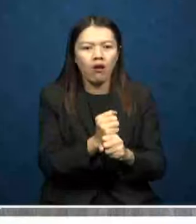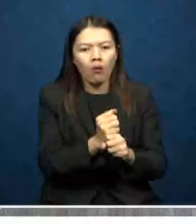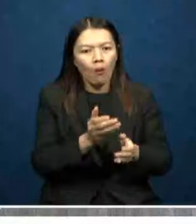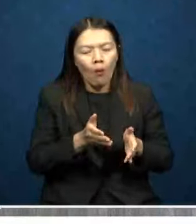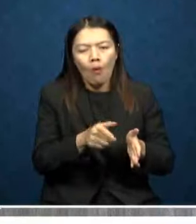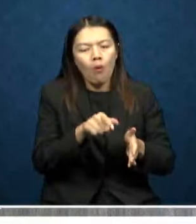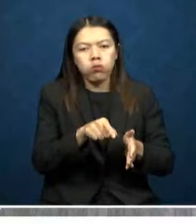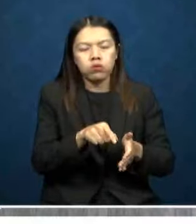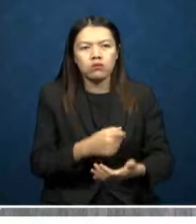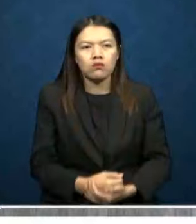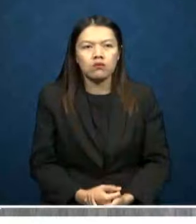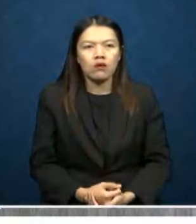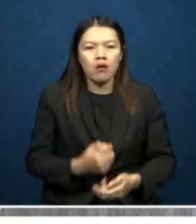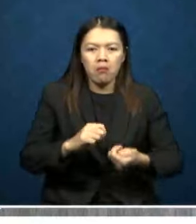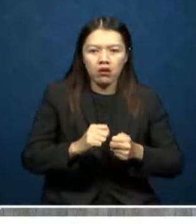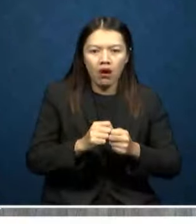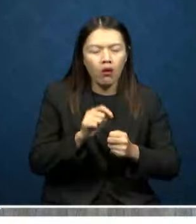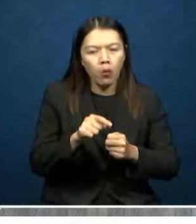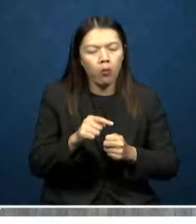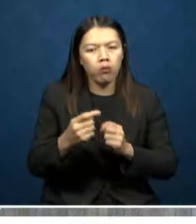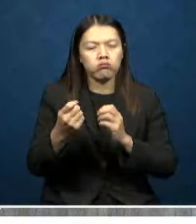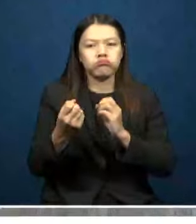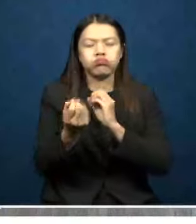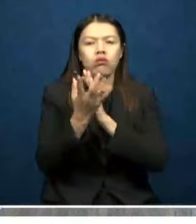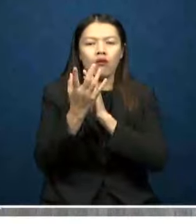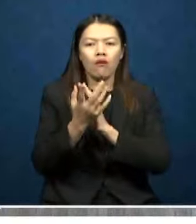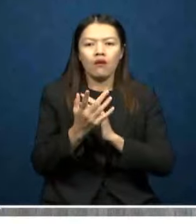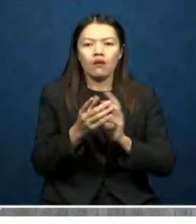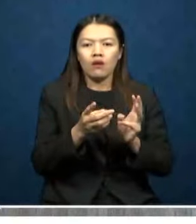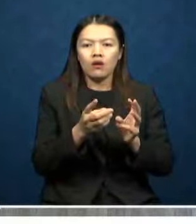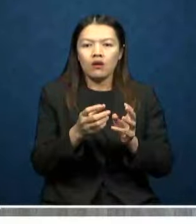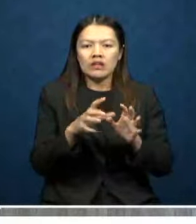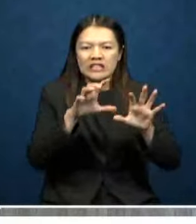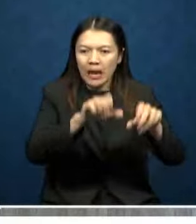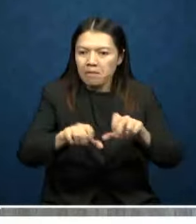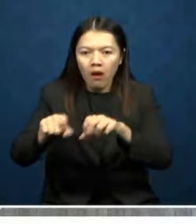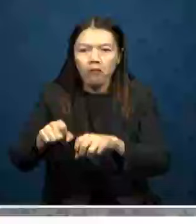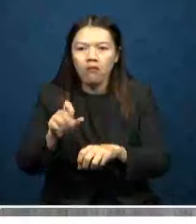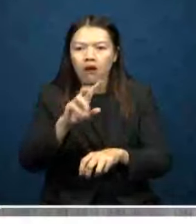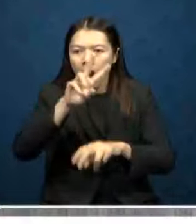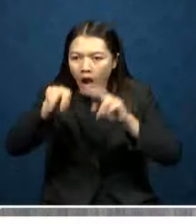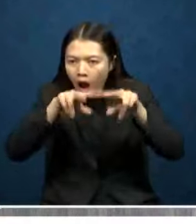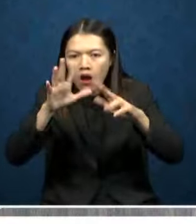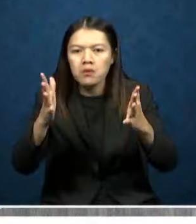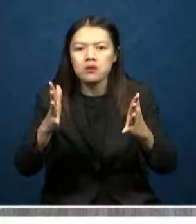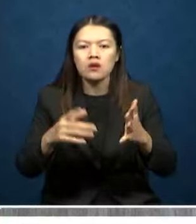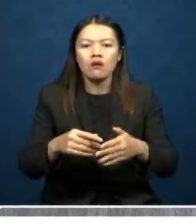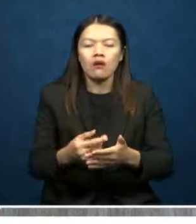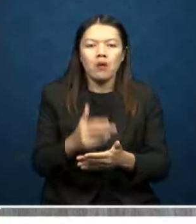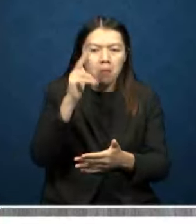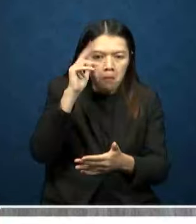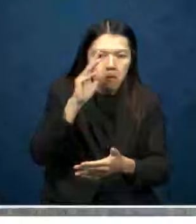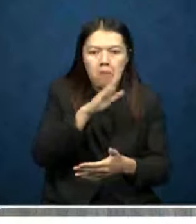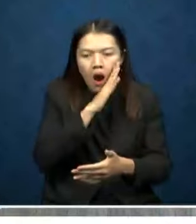บอกเลยว่าเรื่องเกิดขึ้นแล้วไม่มีหนทางจะจับคนร้ายได้ไม่ว่าบัญชีม้าหรือ